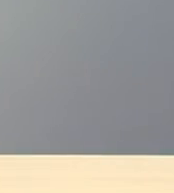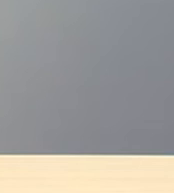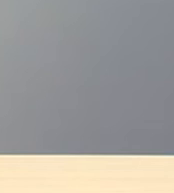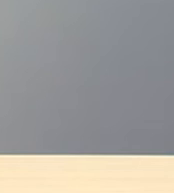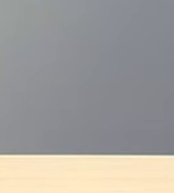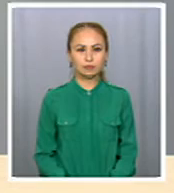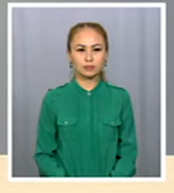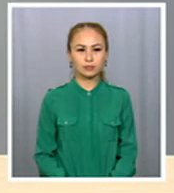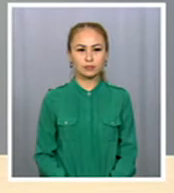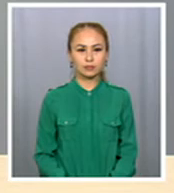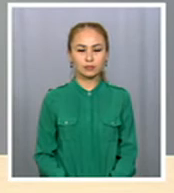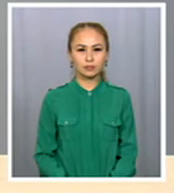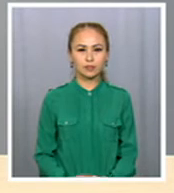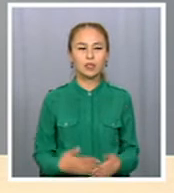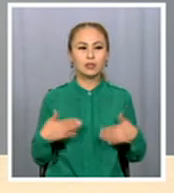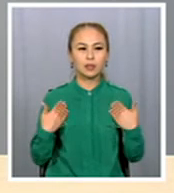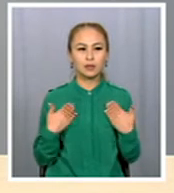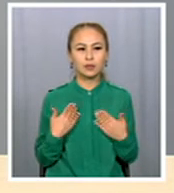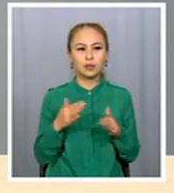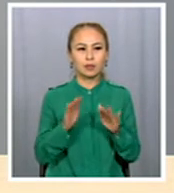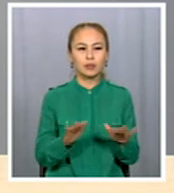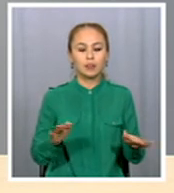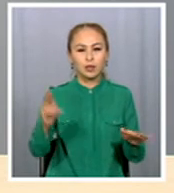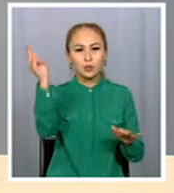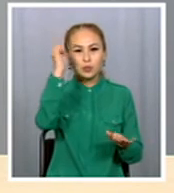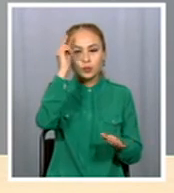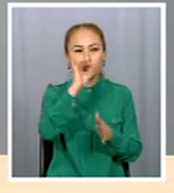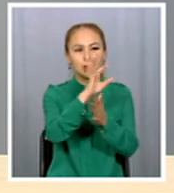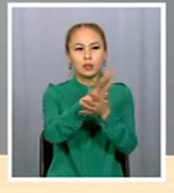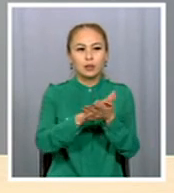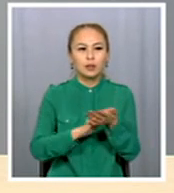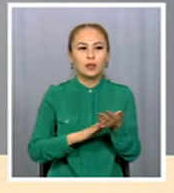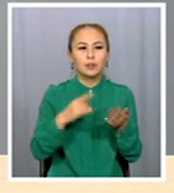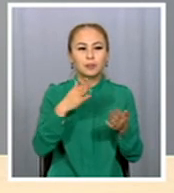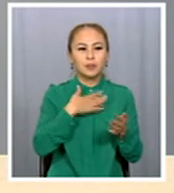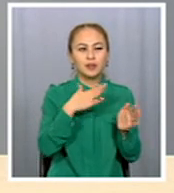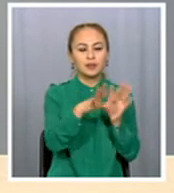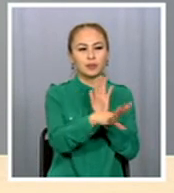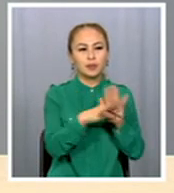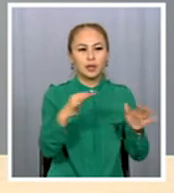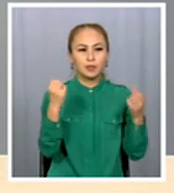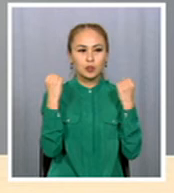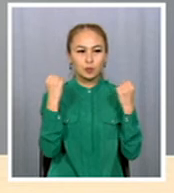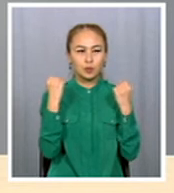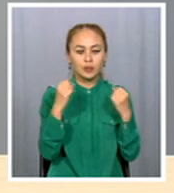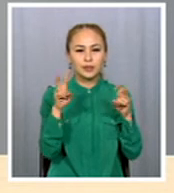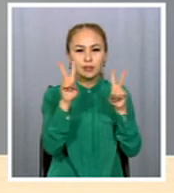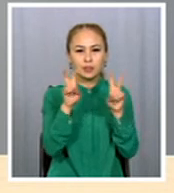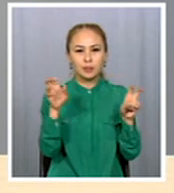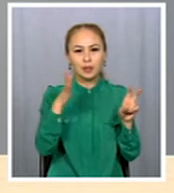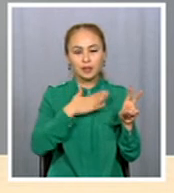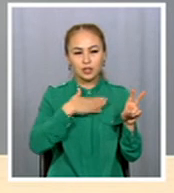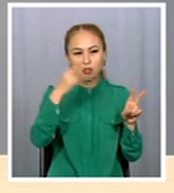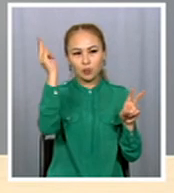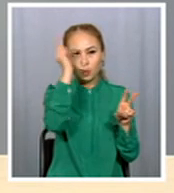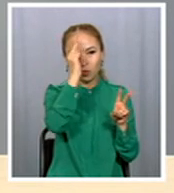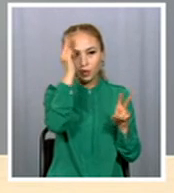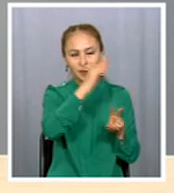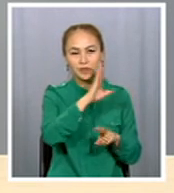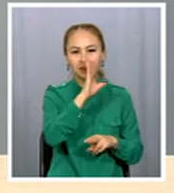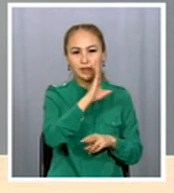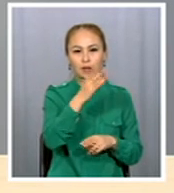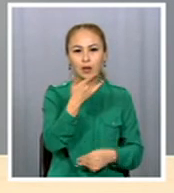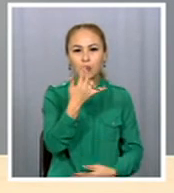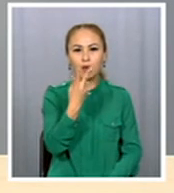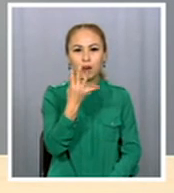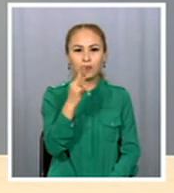Здравствуйте, ребята! Продолжаем изучение раздела «Мы выбираем спорт». Тема нашего урока – Виктор Голявкин